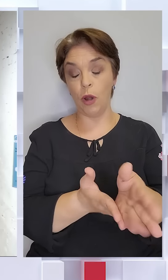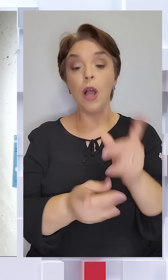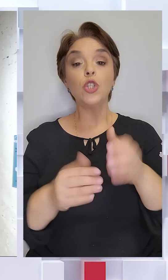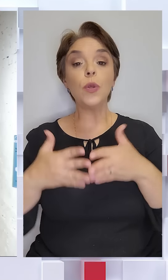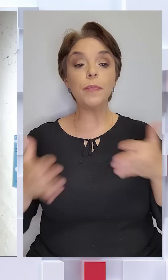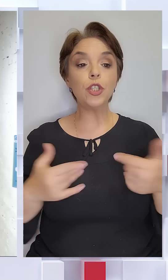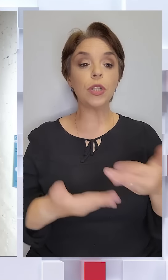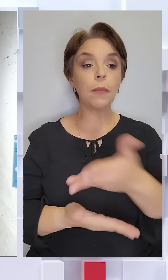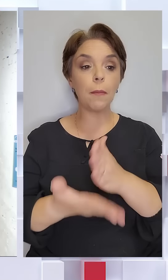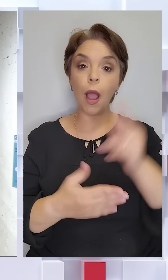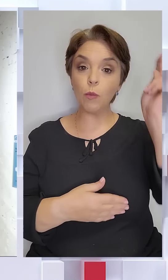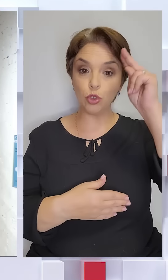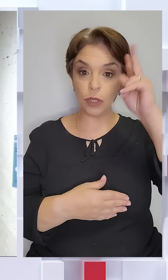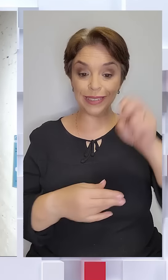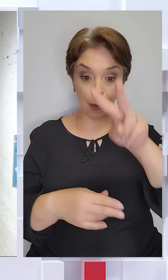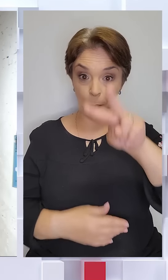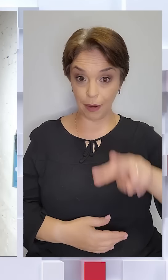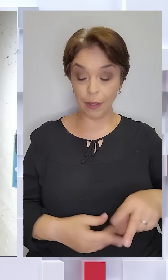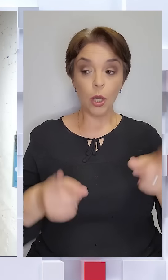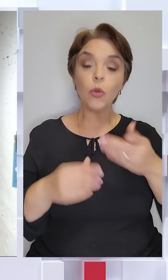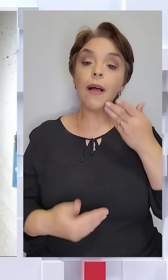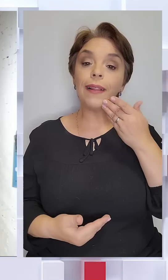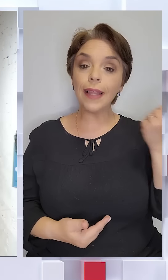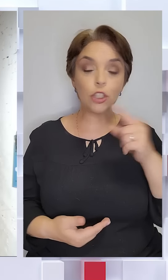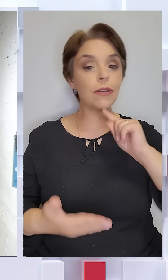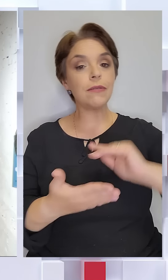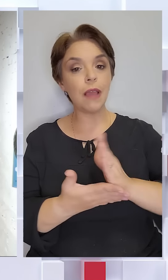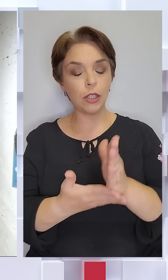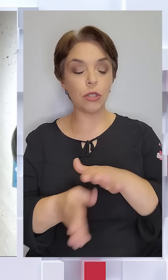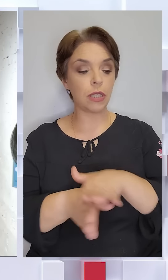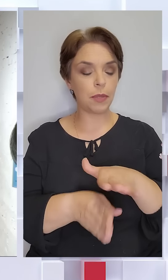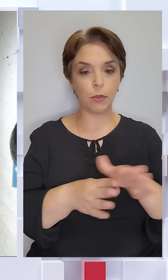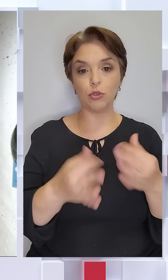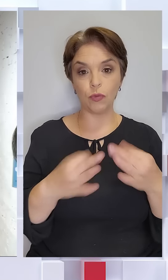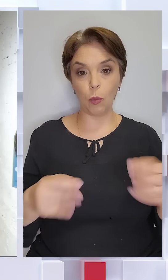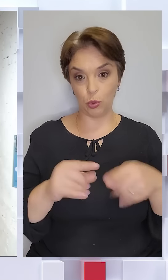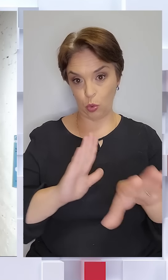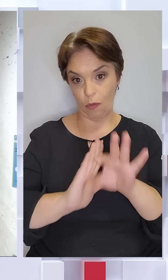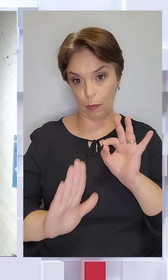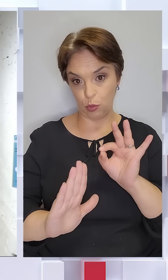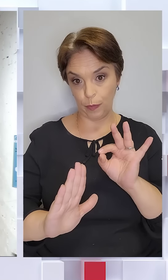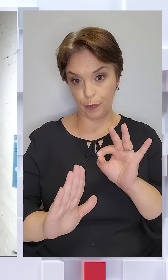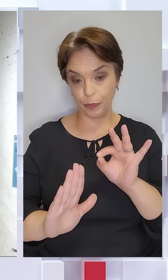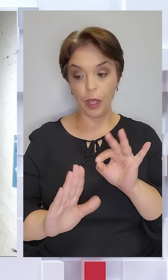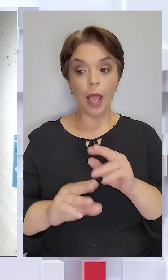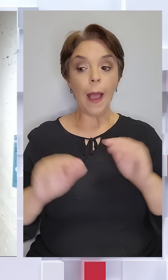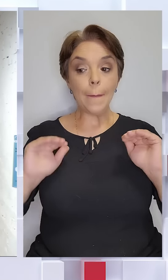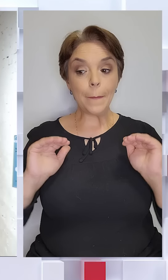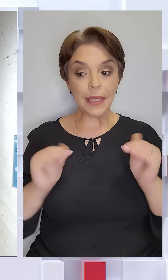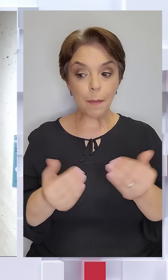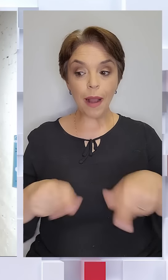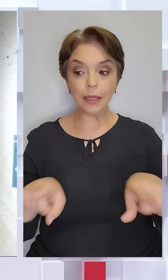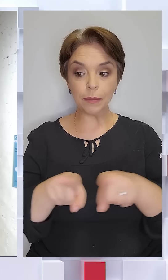більше ми маємо учнівства на паралелі, то легше і якісніше забезпечити свободу цього вибору.